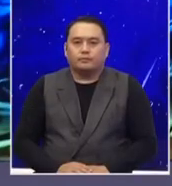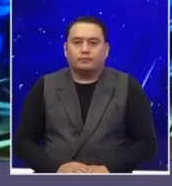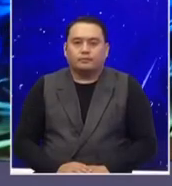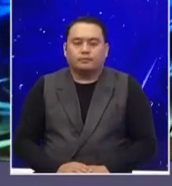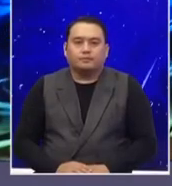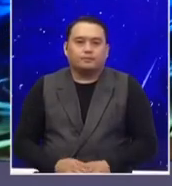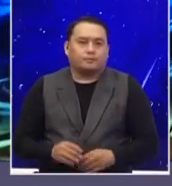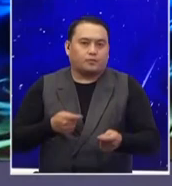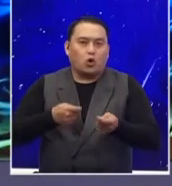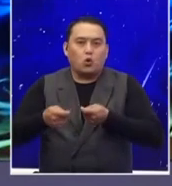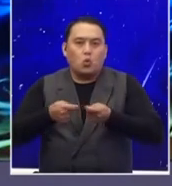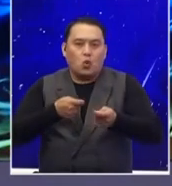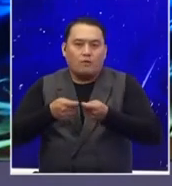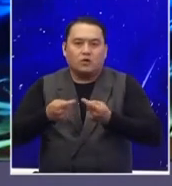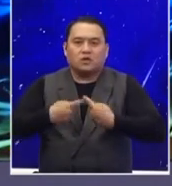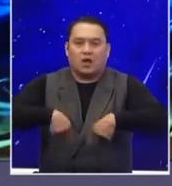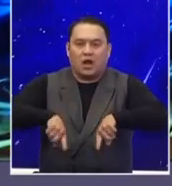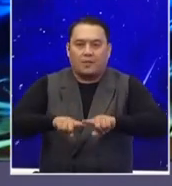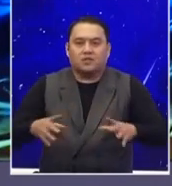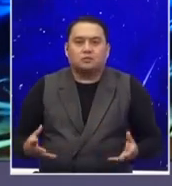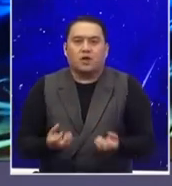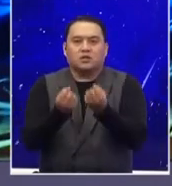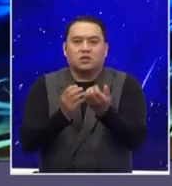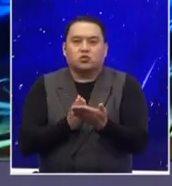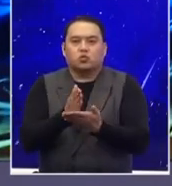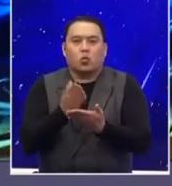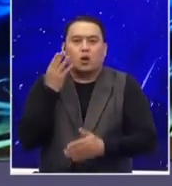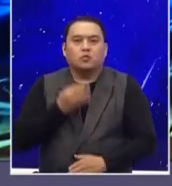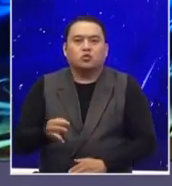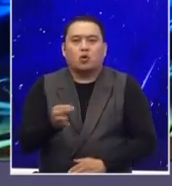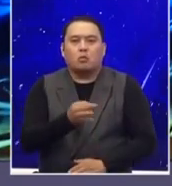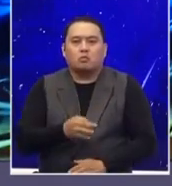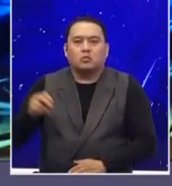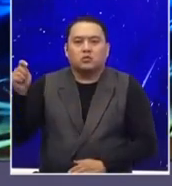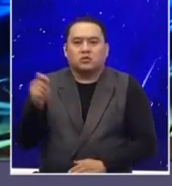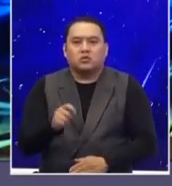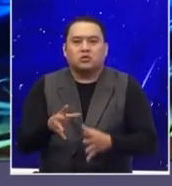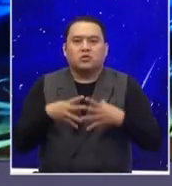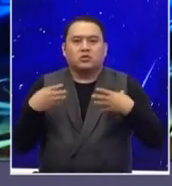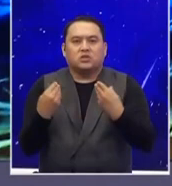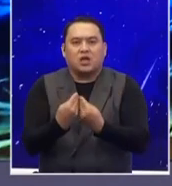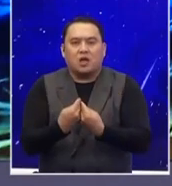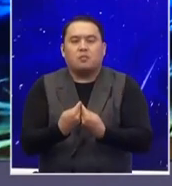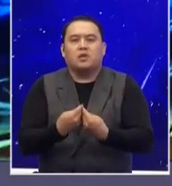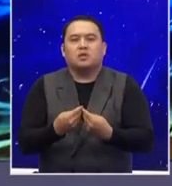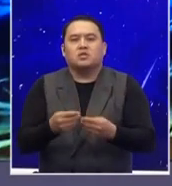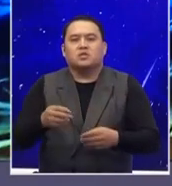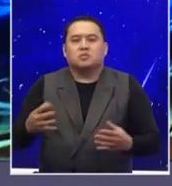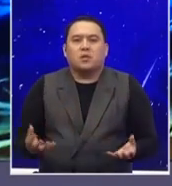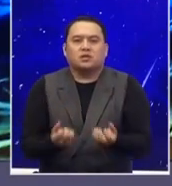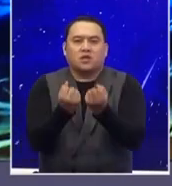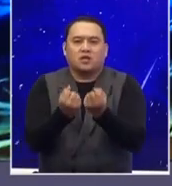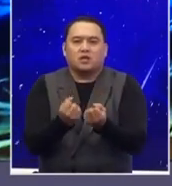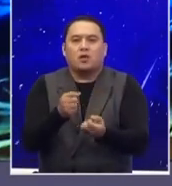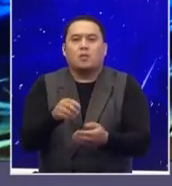Вечная память. Руководство департамента по ЧС Алматинской области посещает семьи спасателей, погибших при выполнении служебного